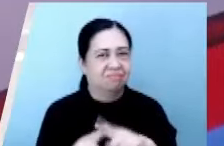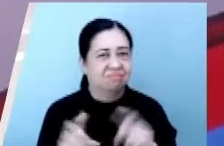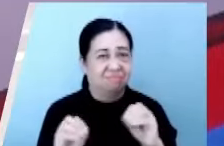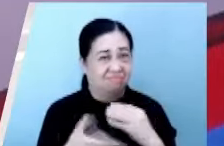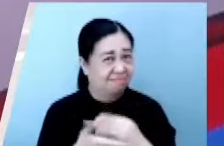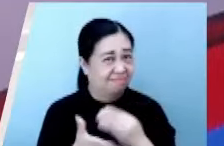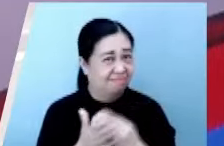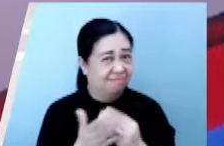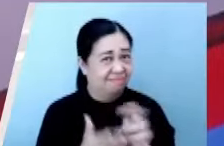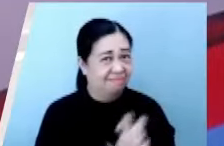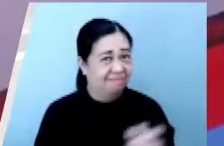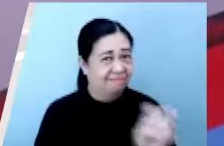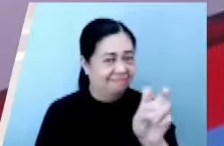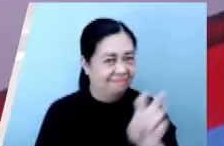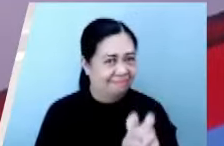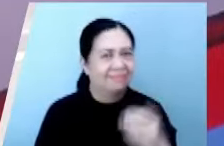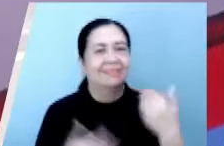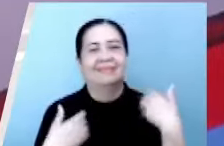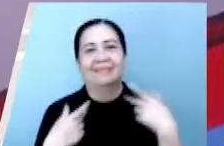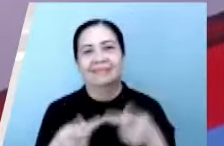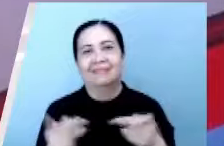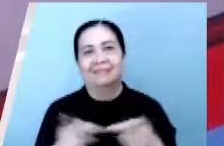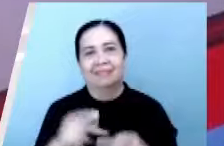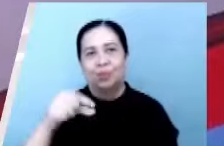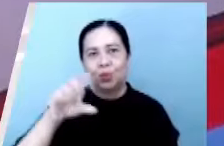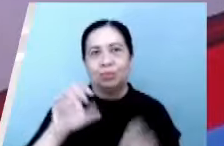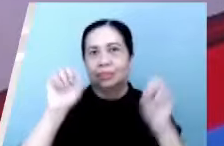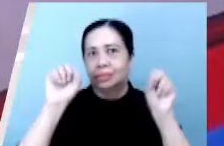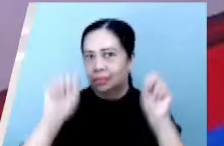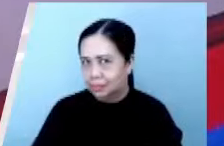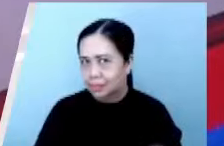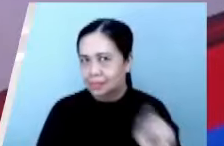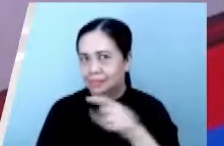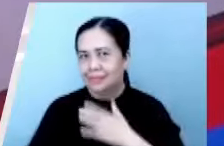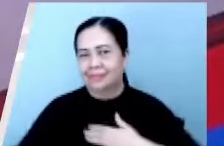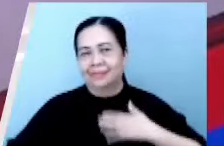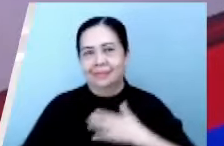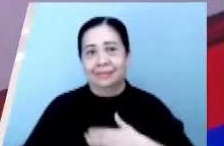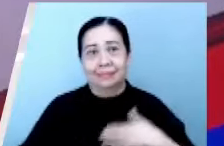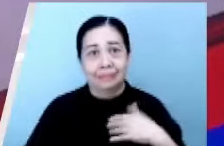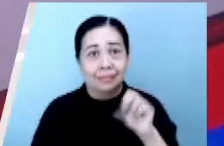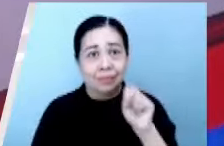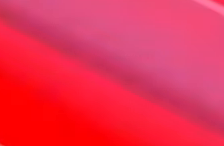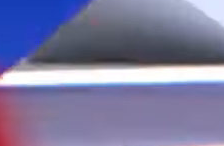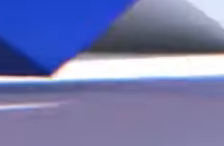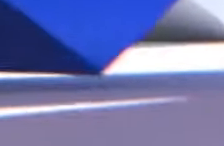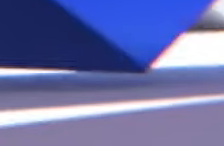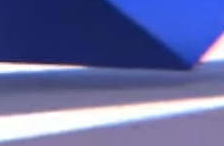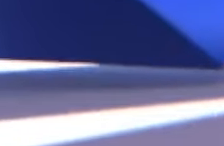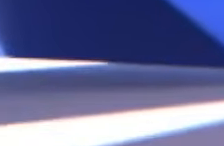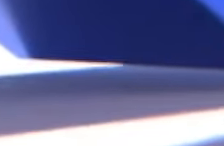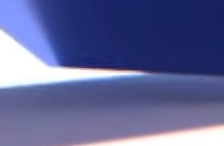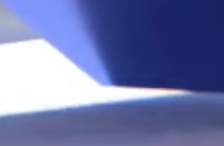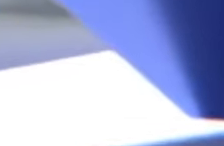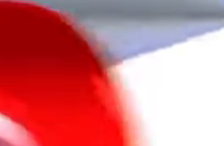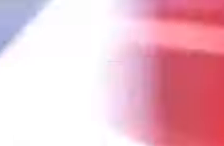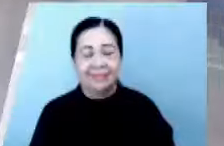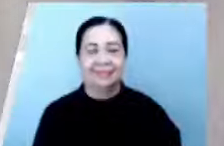bumiyahe? May lugar po sa Quezon City kung saan pwede kayong mag-enjoy sa snow. Nakatutok si JP Soriano.